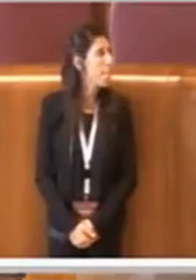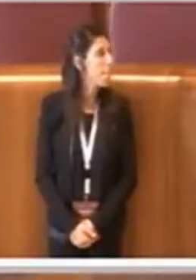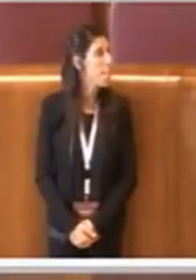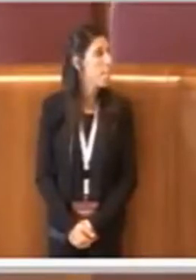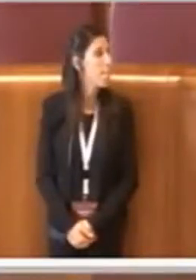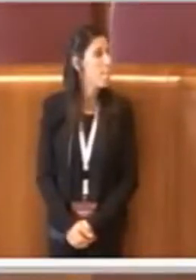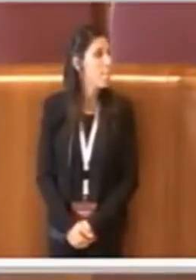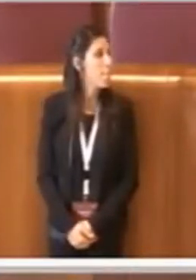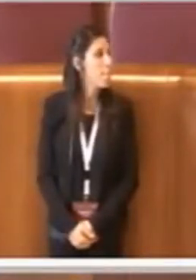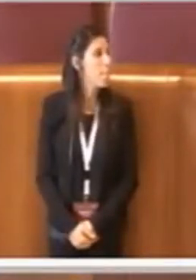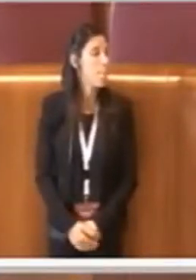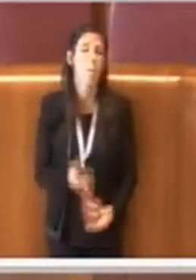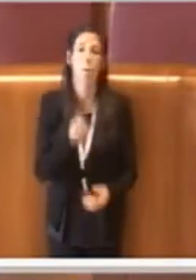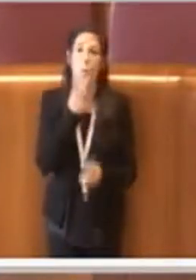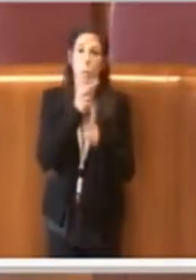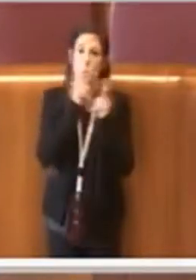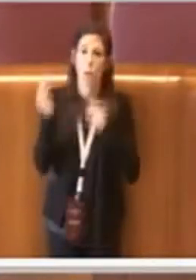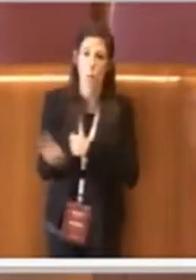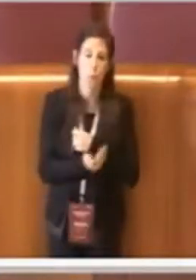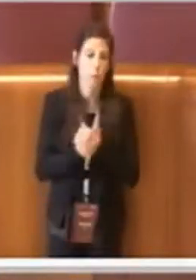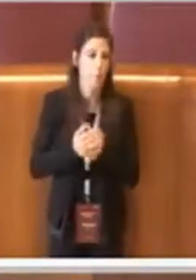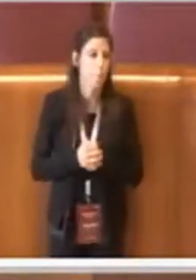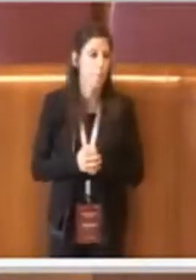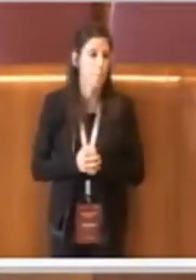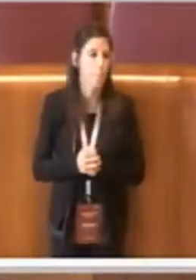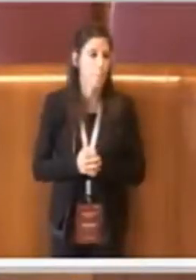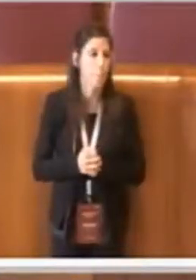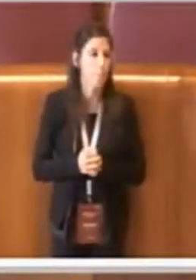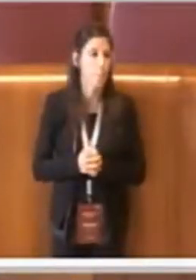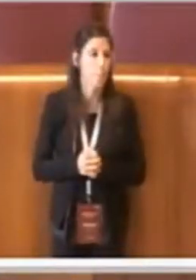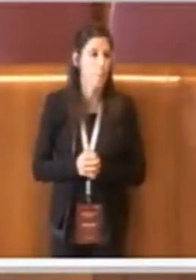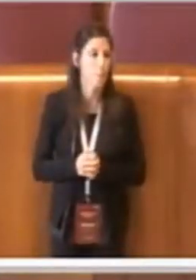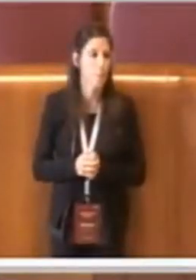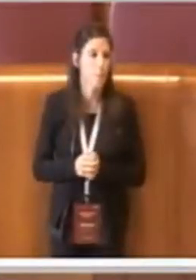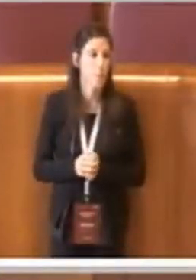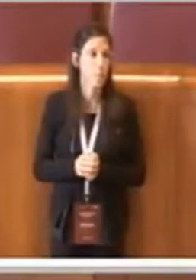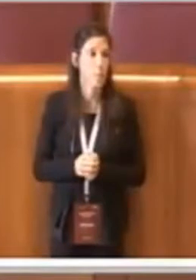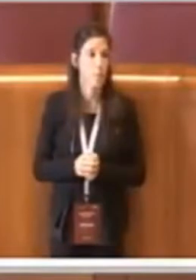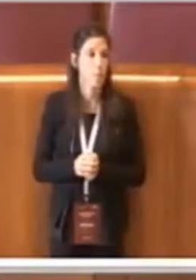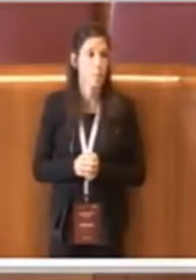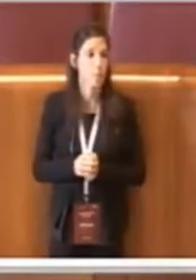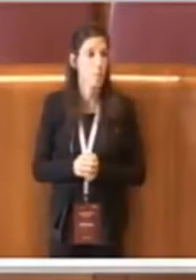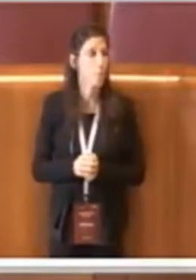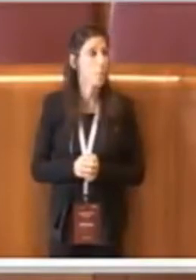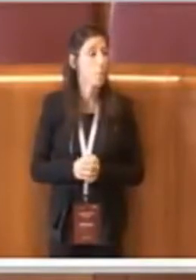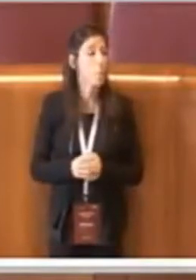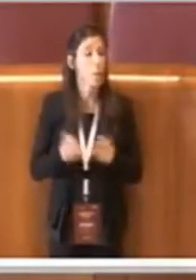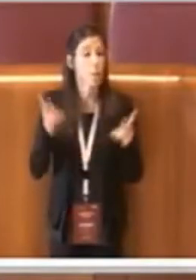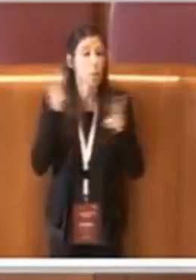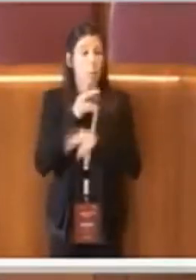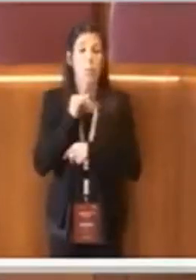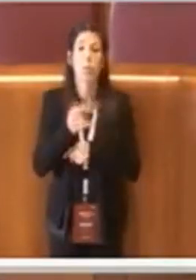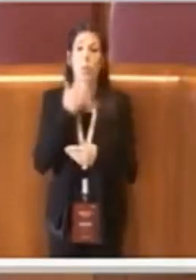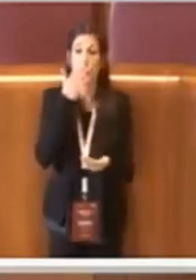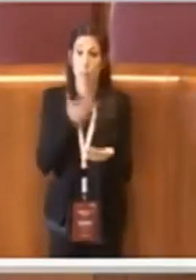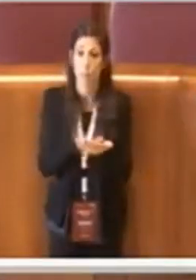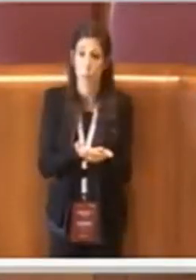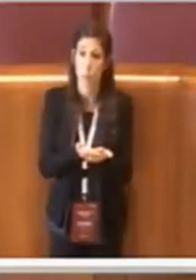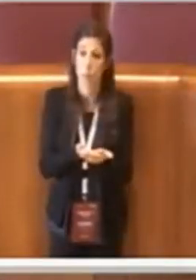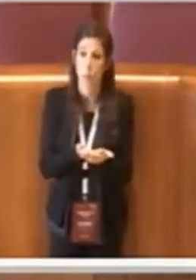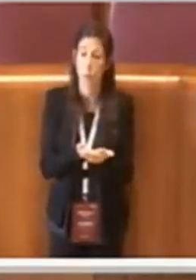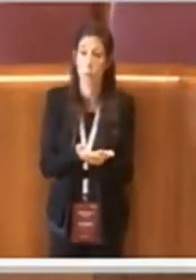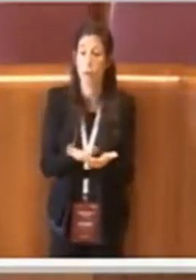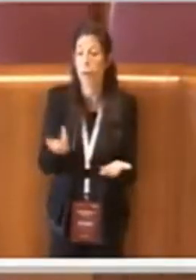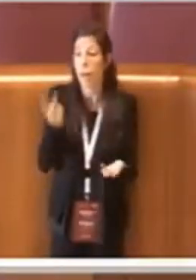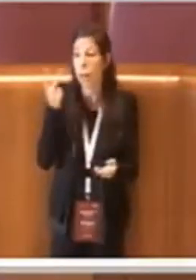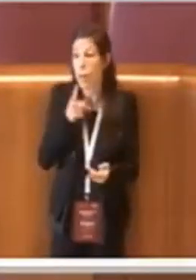Allora, salve a tutti. Per argomentare questa mozione che purtroppo, come giustamente suggeriva